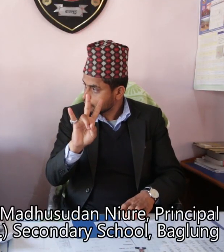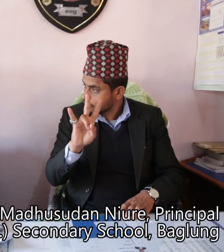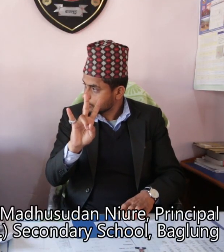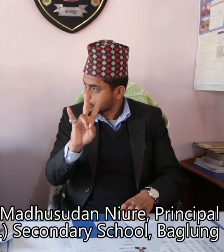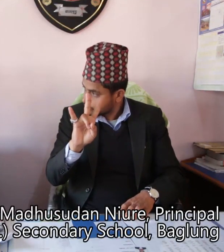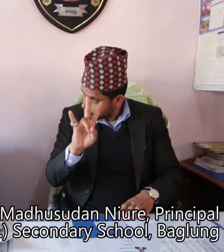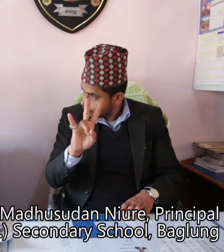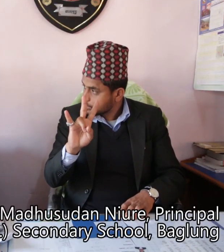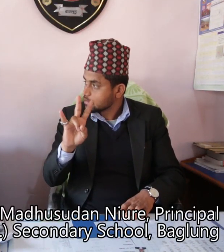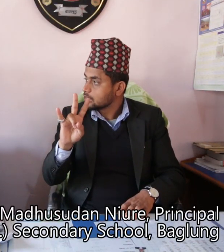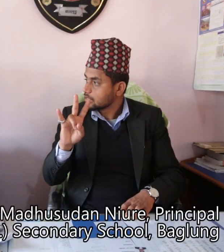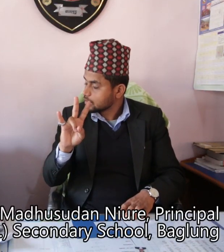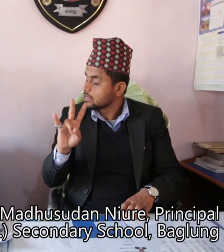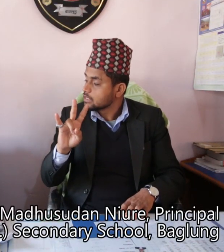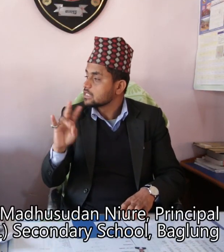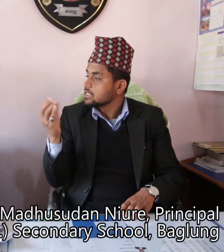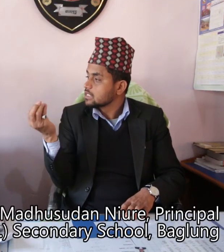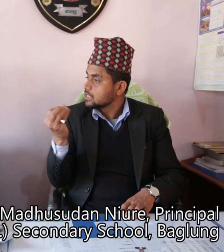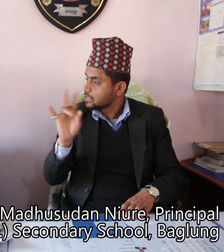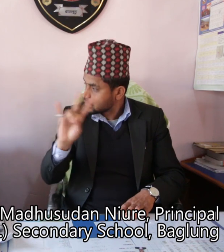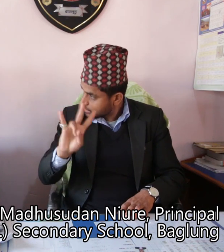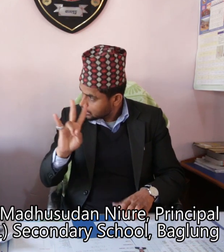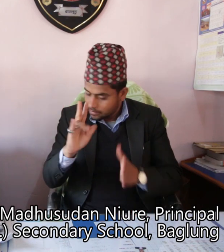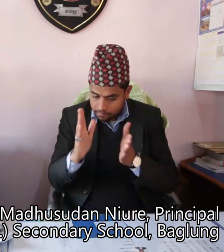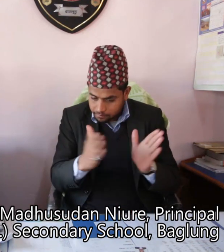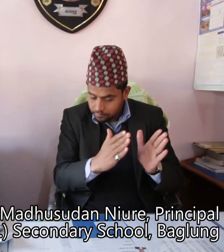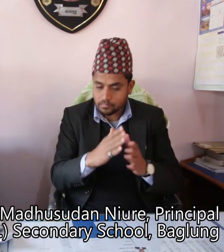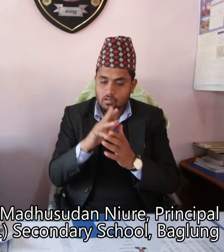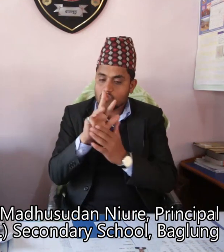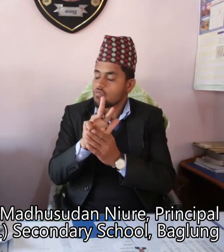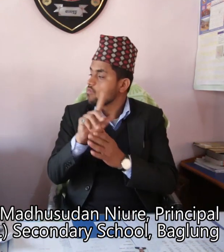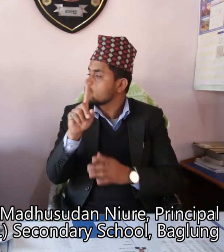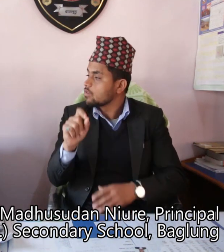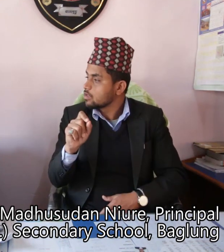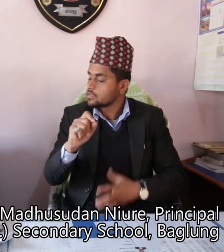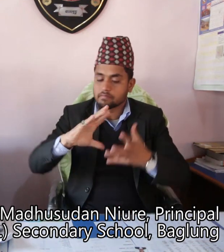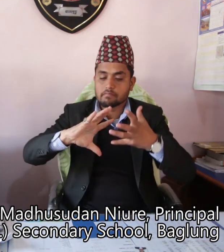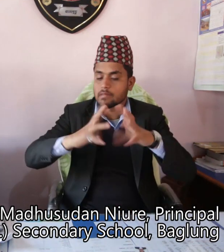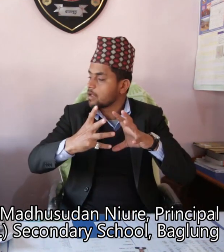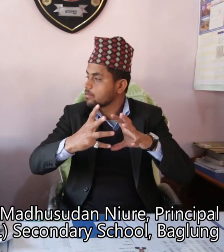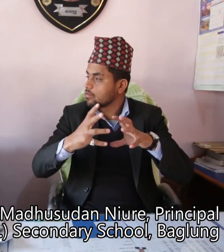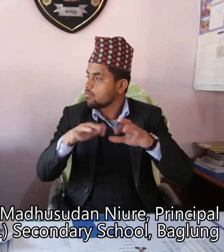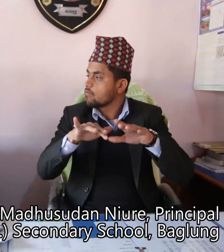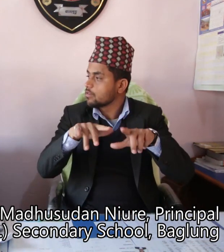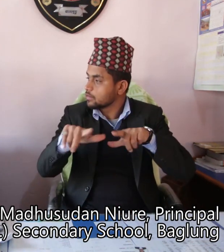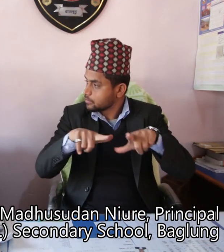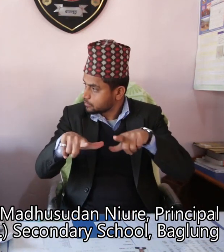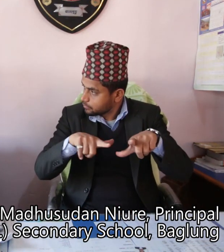आर्सम माचाई आवा जन्रल एजुकिशन उन्छा नो कक्षिया देखिया आमीले